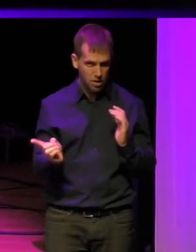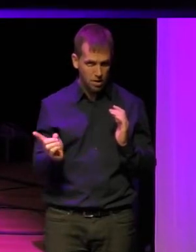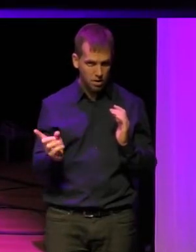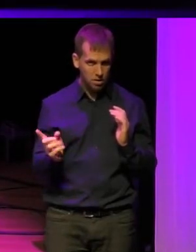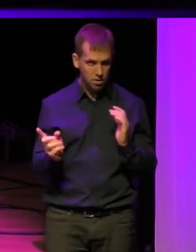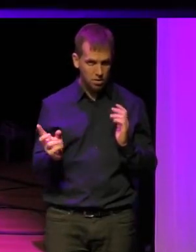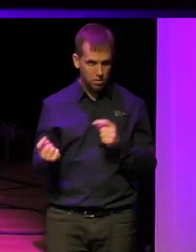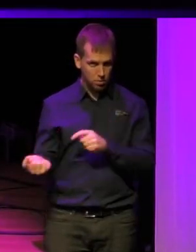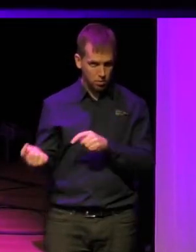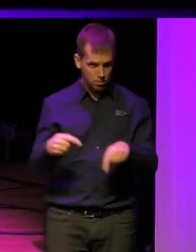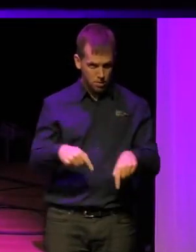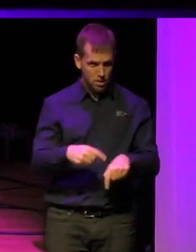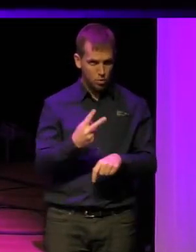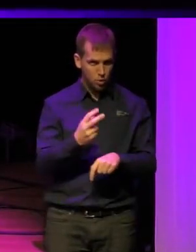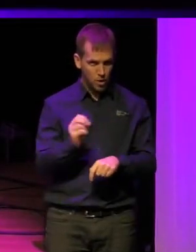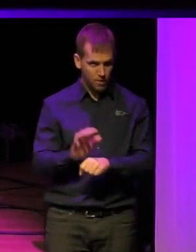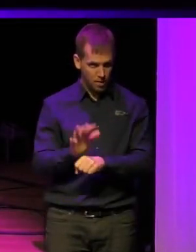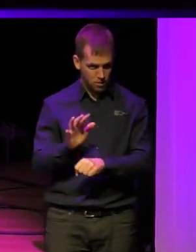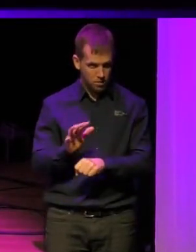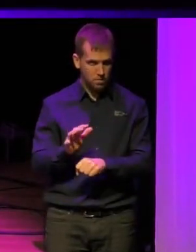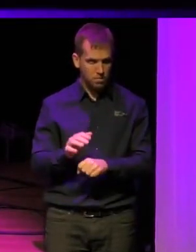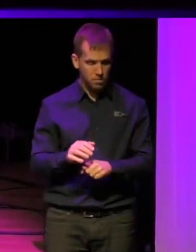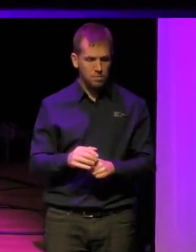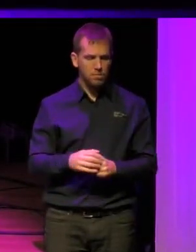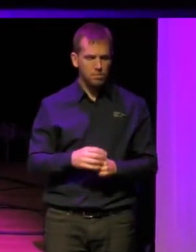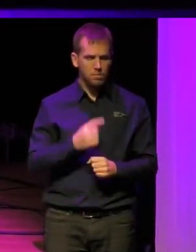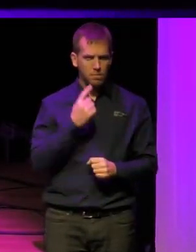som välkomnade 2015.